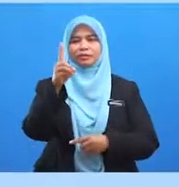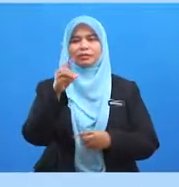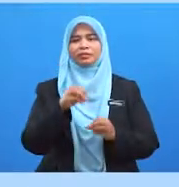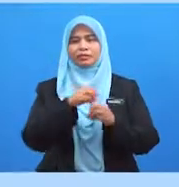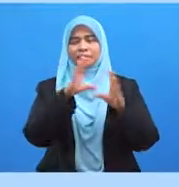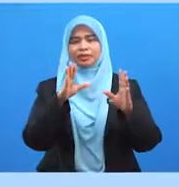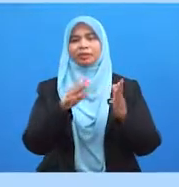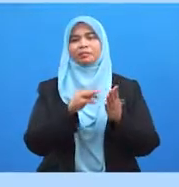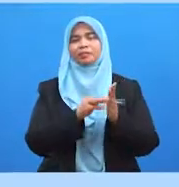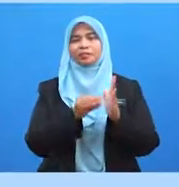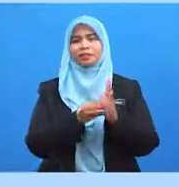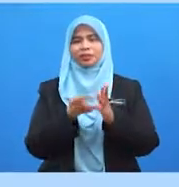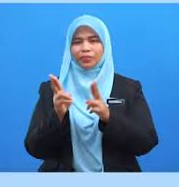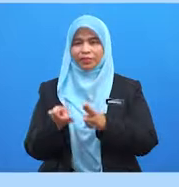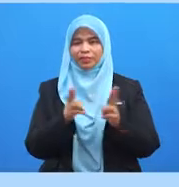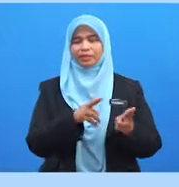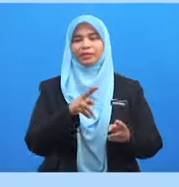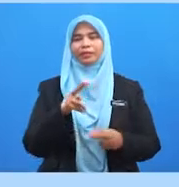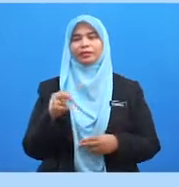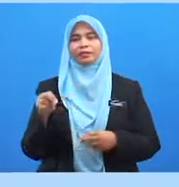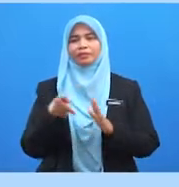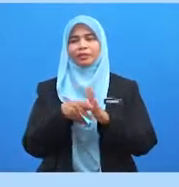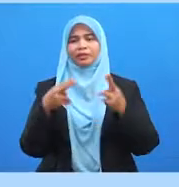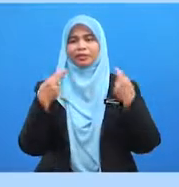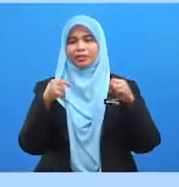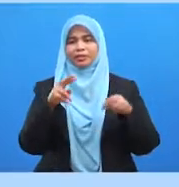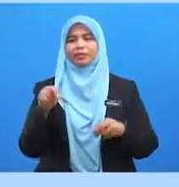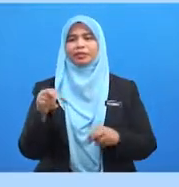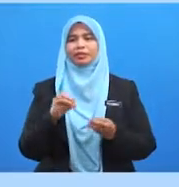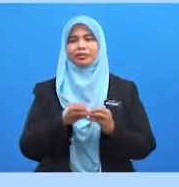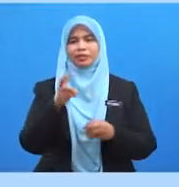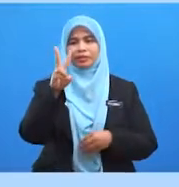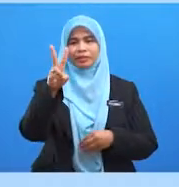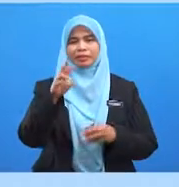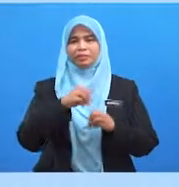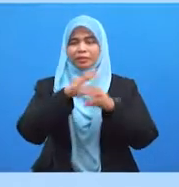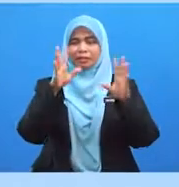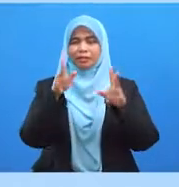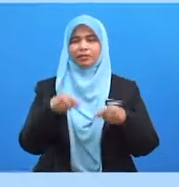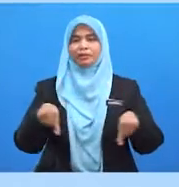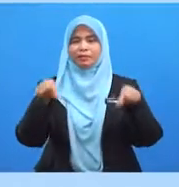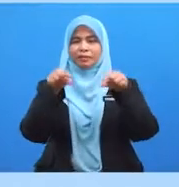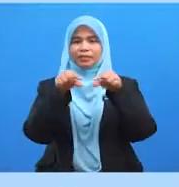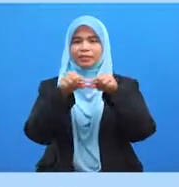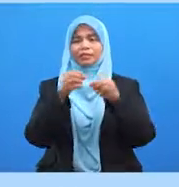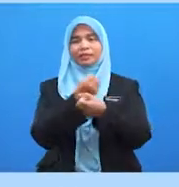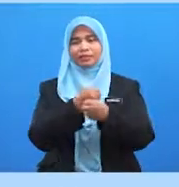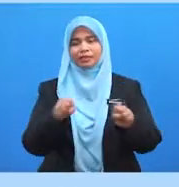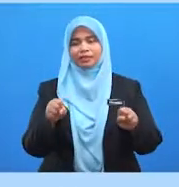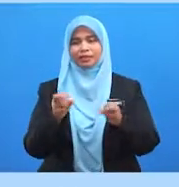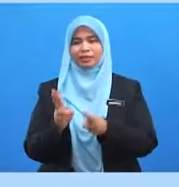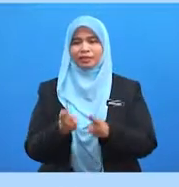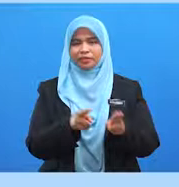menyatakan definisi rancangan perniagaan. Kedua, menjelaskan kepentingan menyediakan